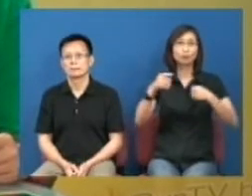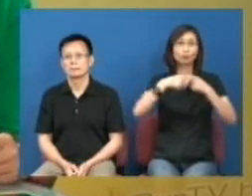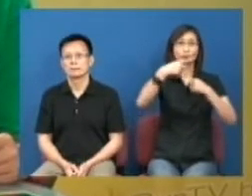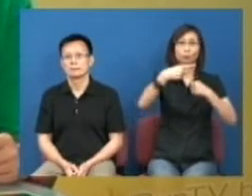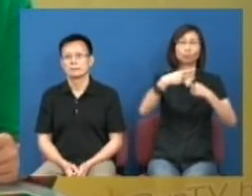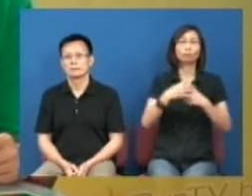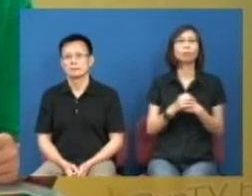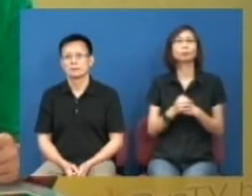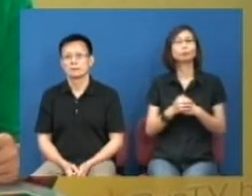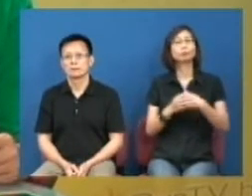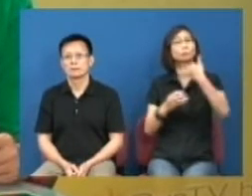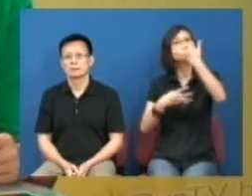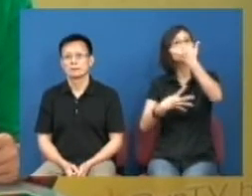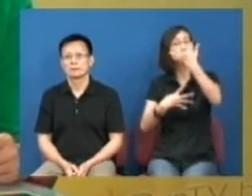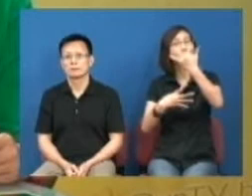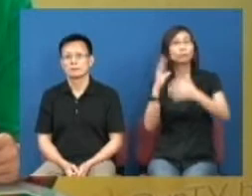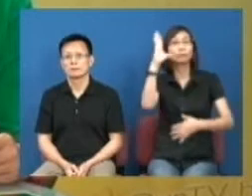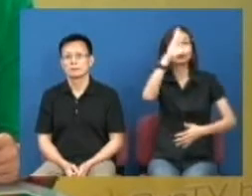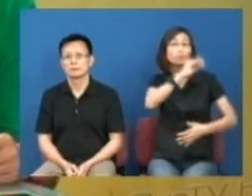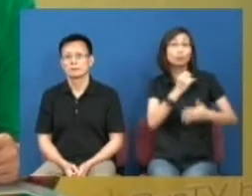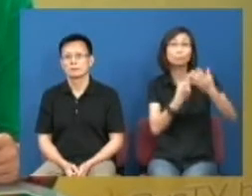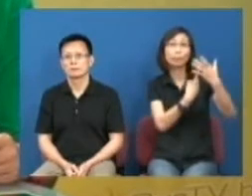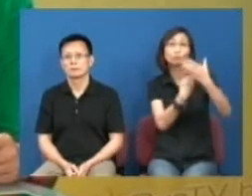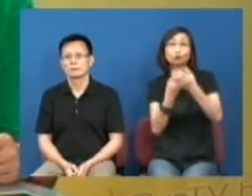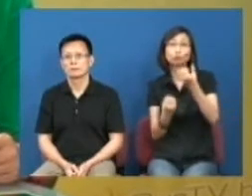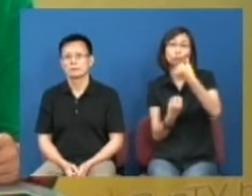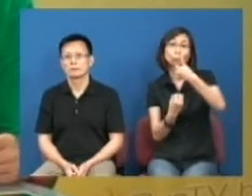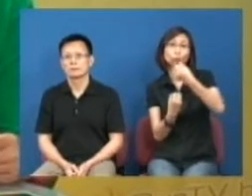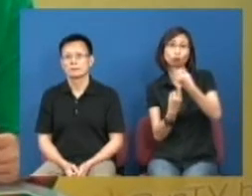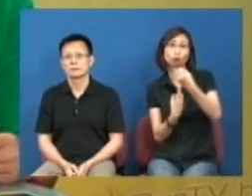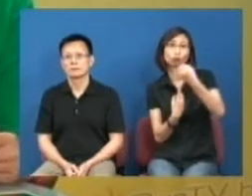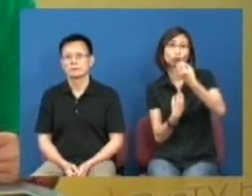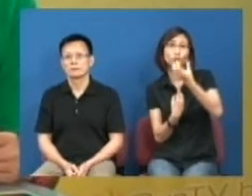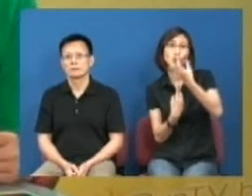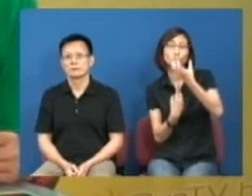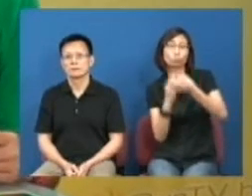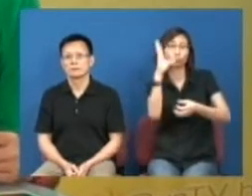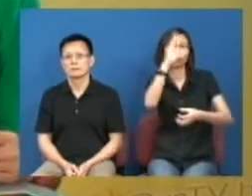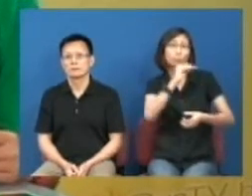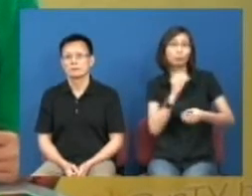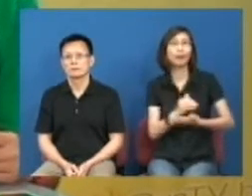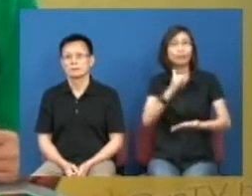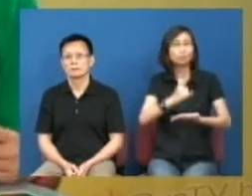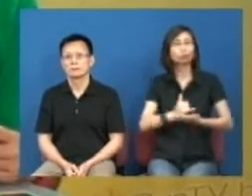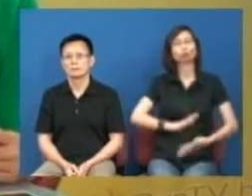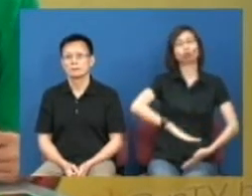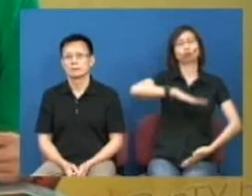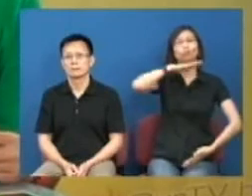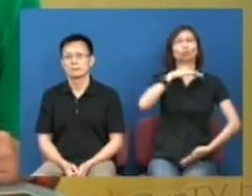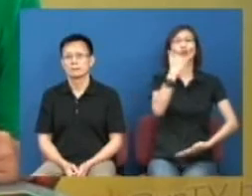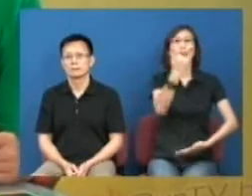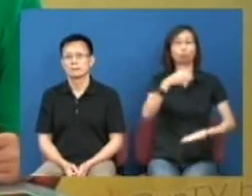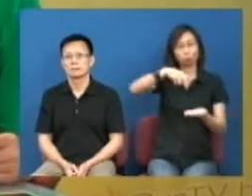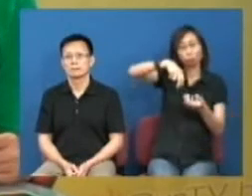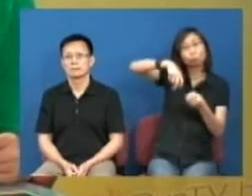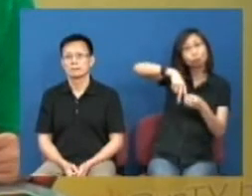當晚即係六四燭光晚會嘅參與人數，咁好明顯坐滿6個足球場，再加埋草坯，再加